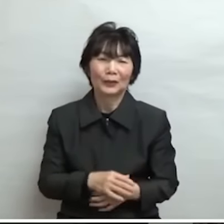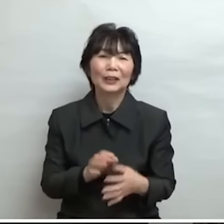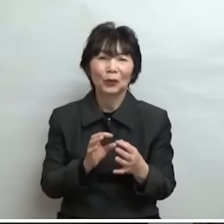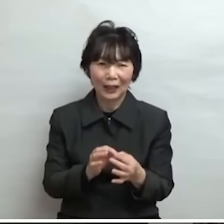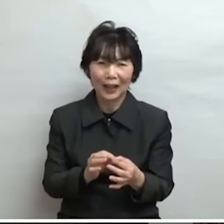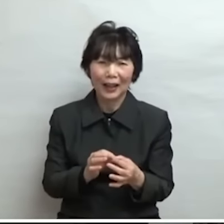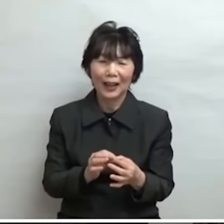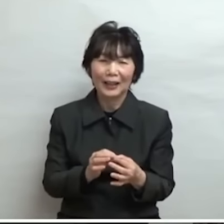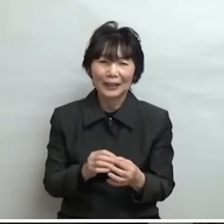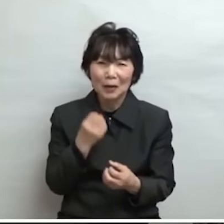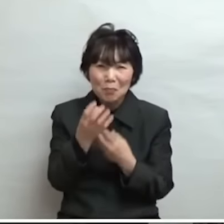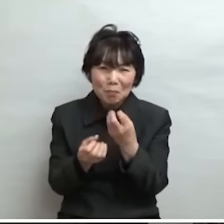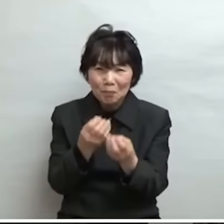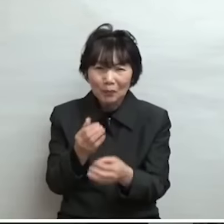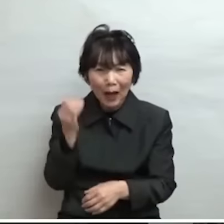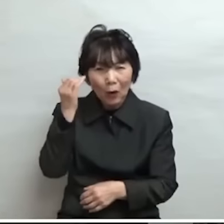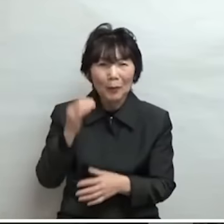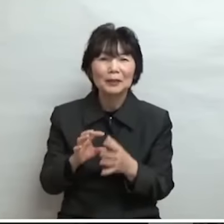されて余分なこと言っちゃうんで、